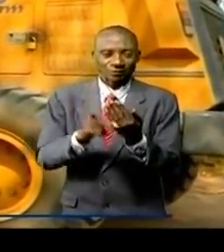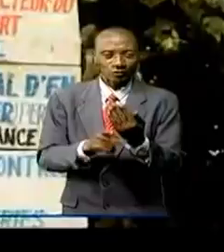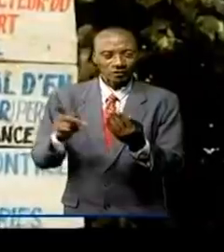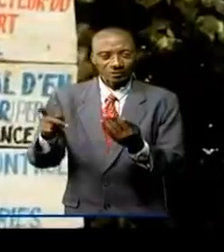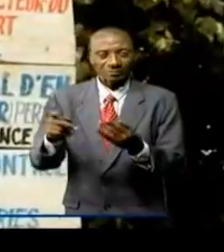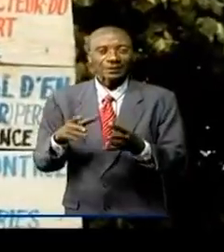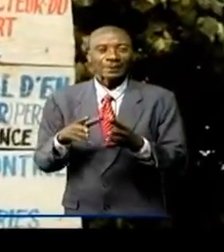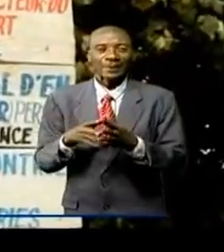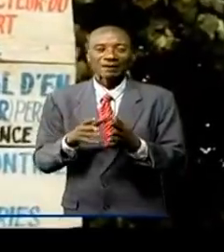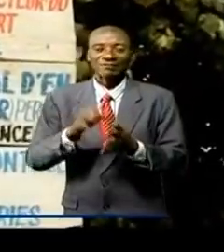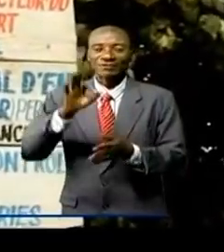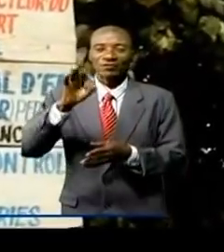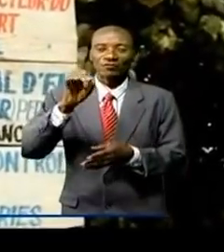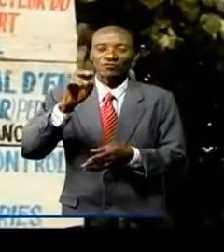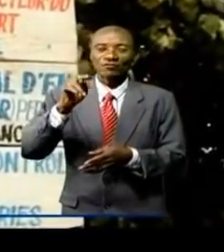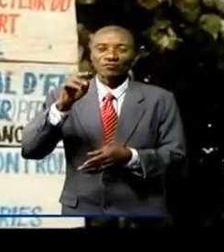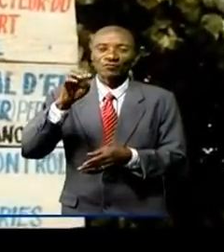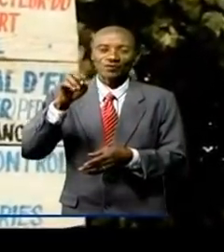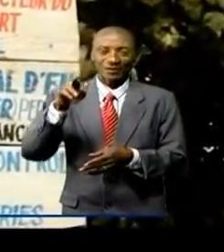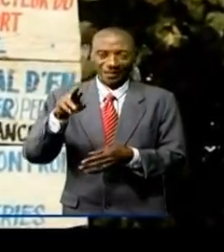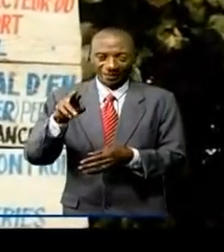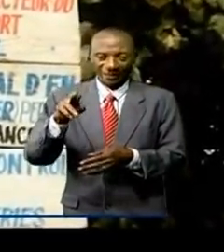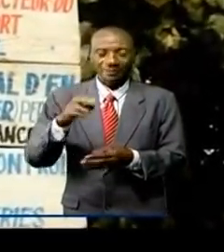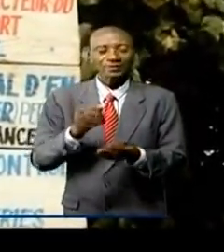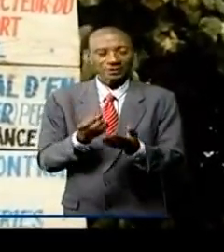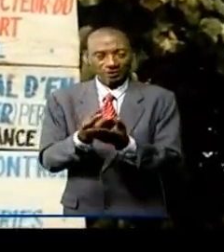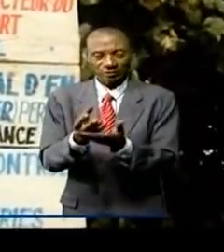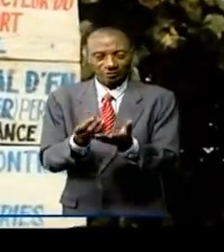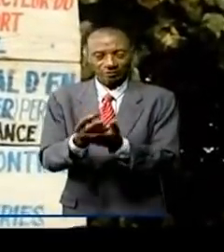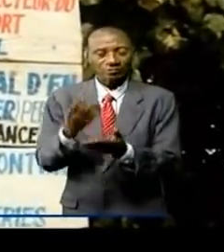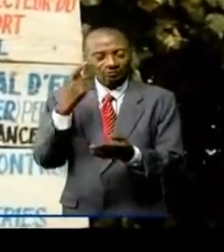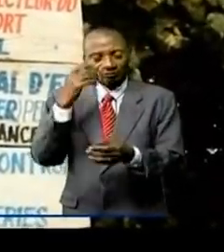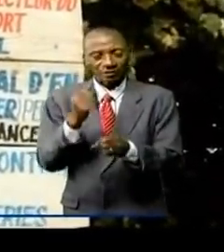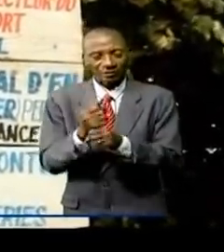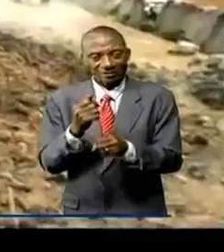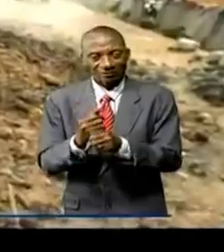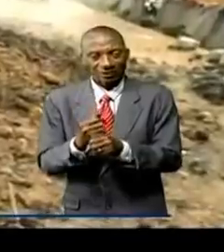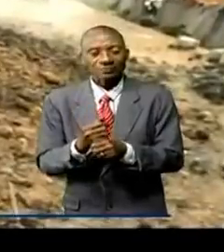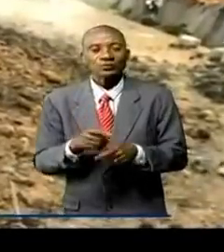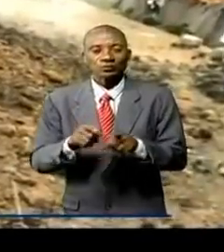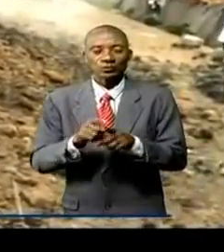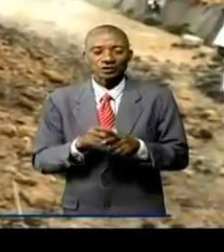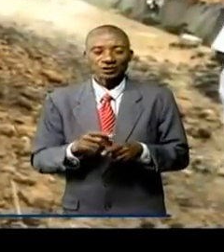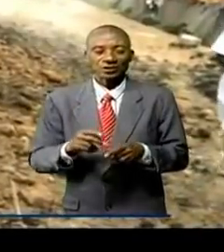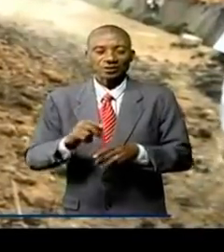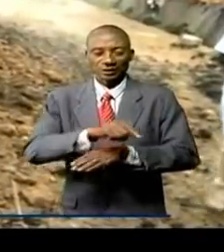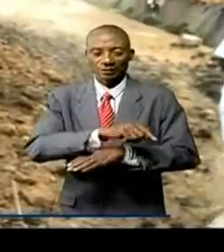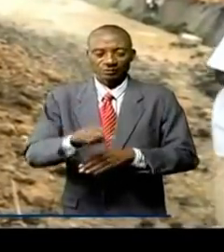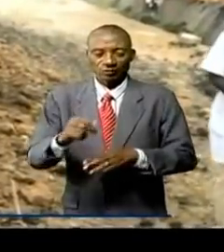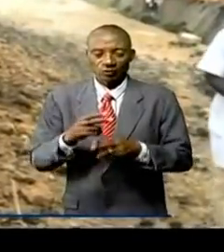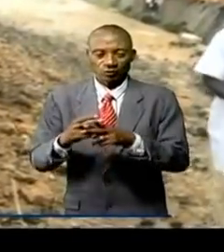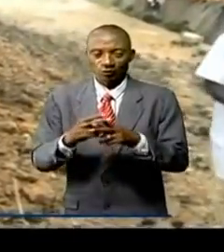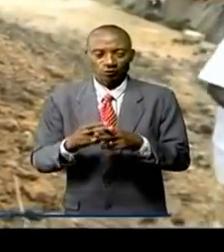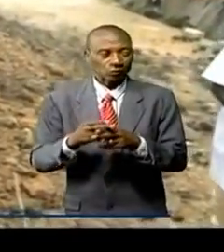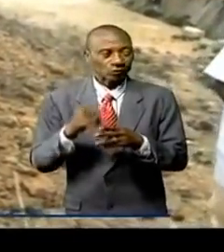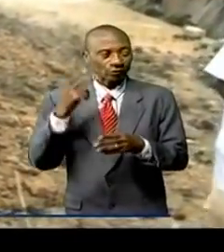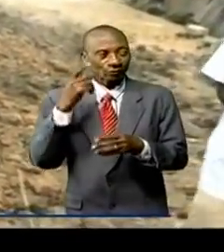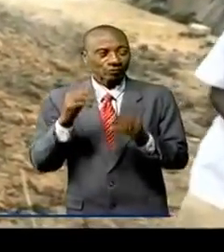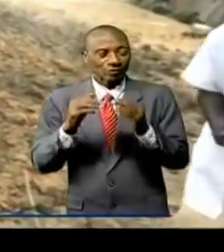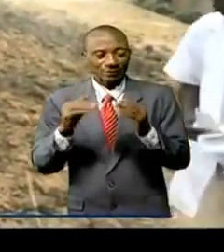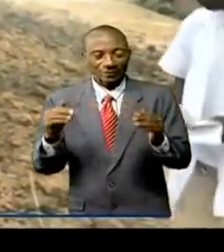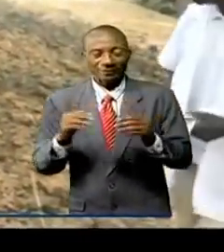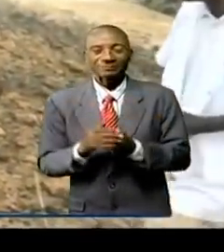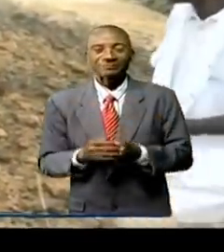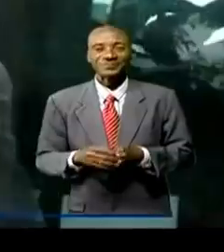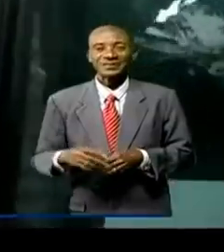du FONER, Fonds national d'entretien routier, sous la mission de contrôle du bureau technique de contrôle BTC. C'est le gouverneur intérimaire